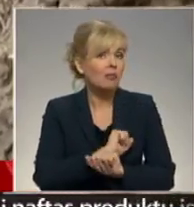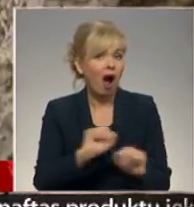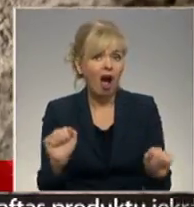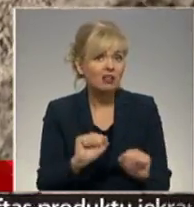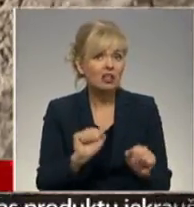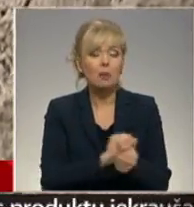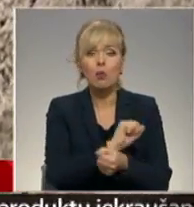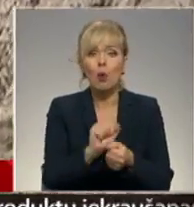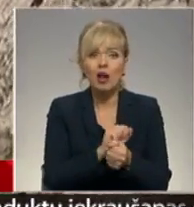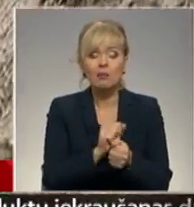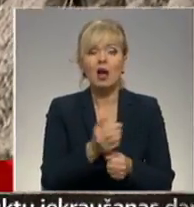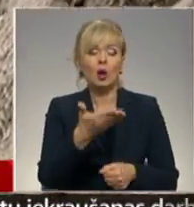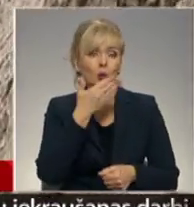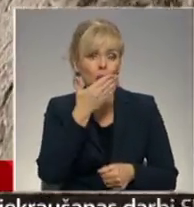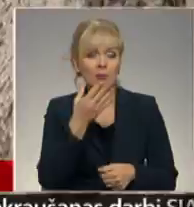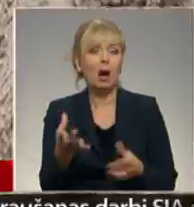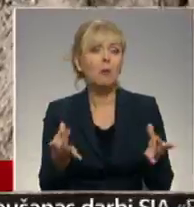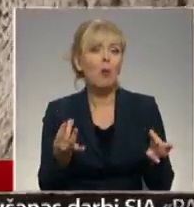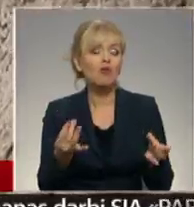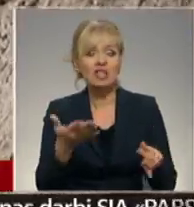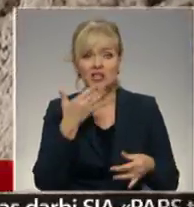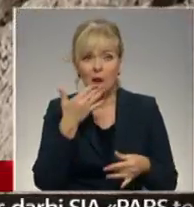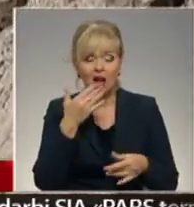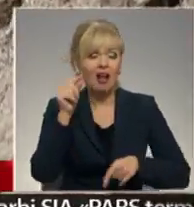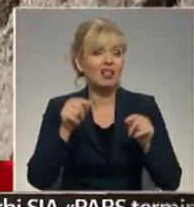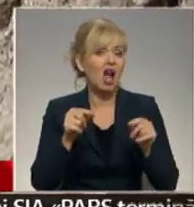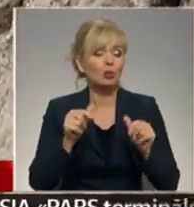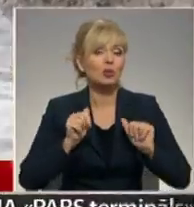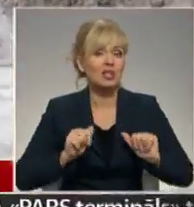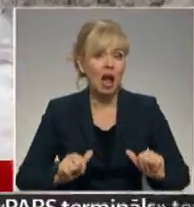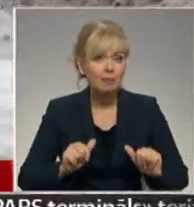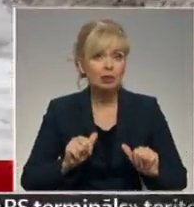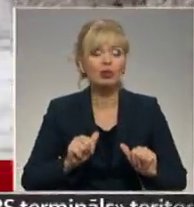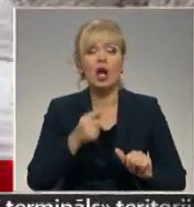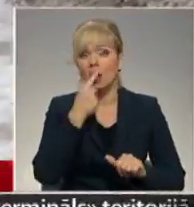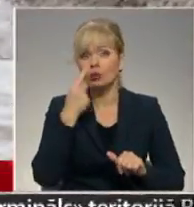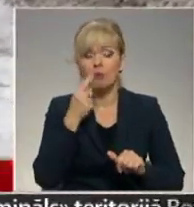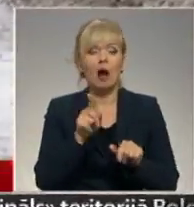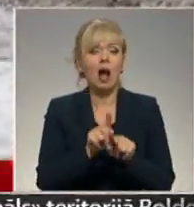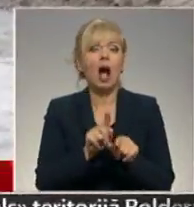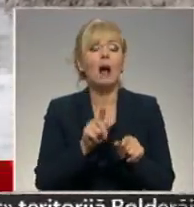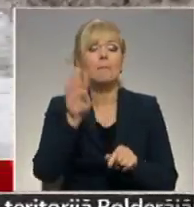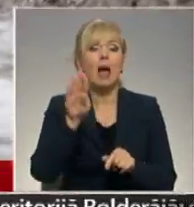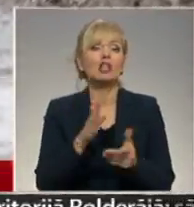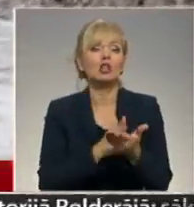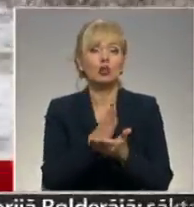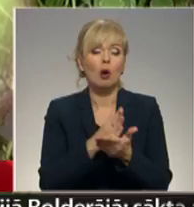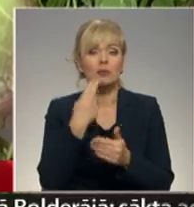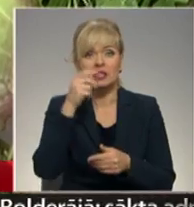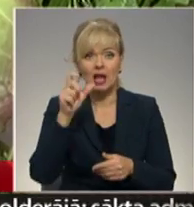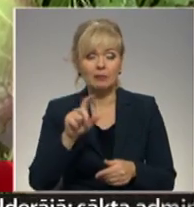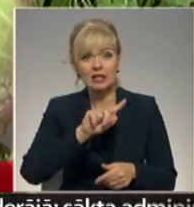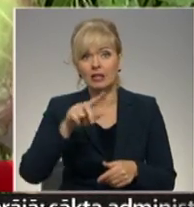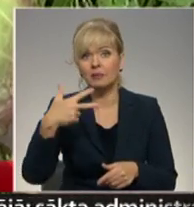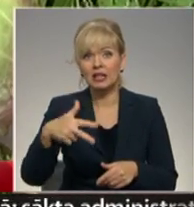liecina visapkārt jūtamā puvuma. Smaka. Tā kā Lietavas nerimsts un pēdējās divās dienās nolījusi teju mēnešu norma, saimnieks paredz, ka visu